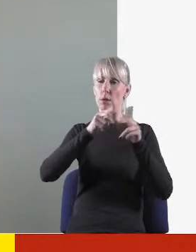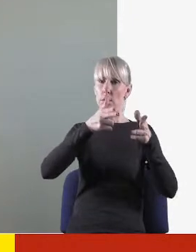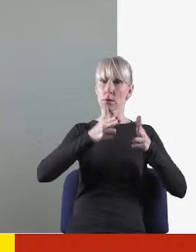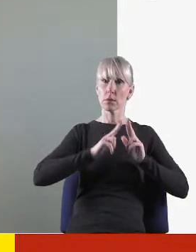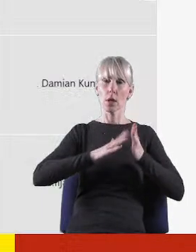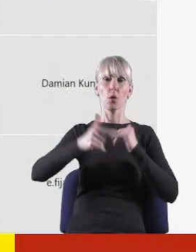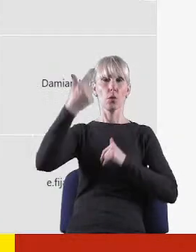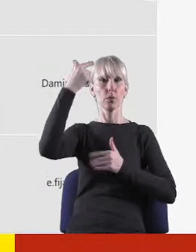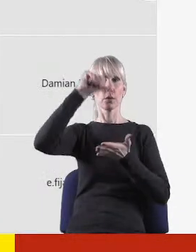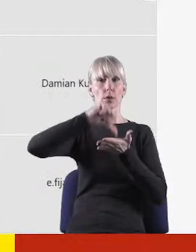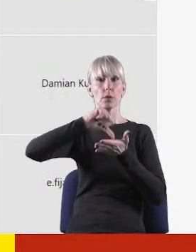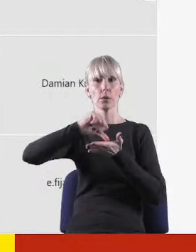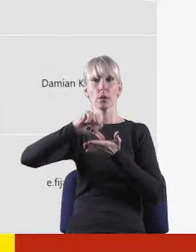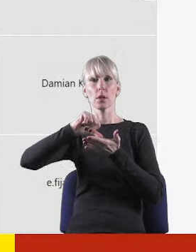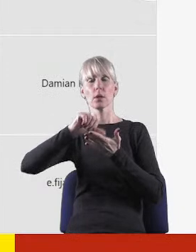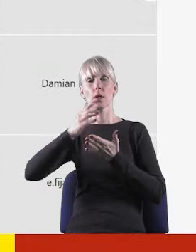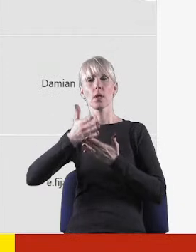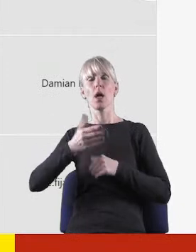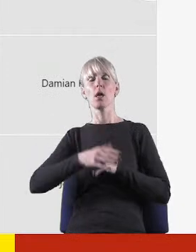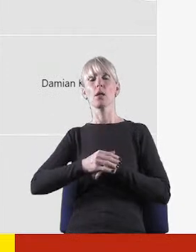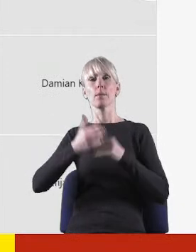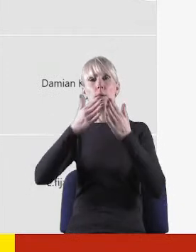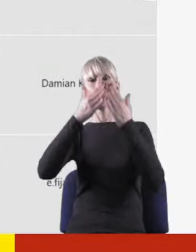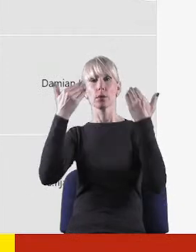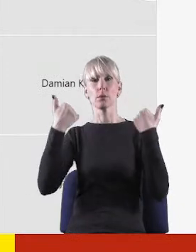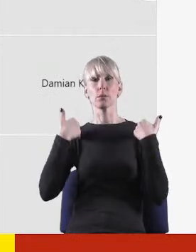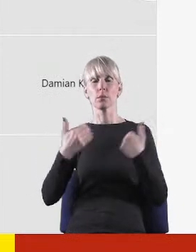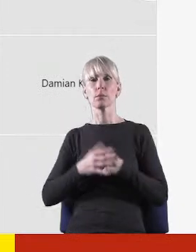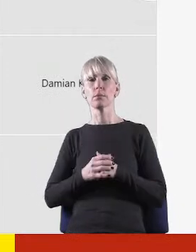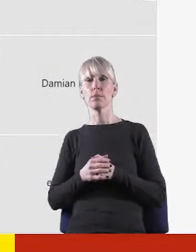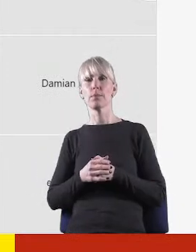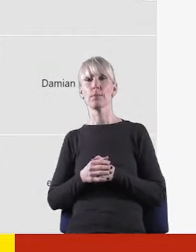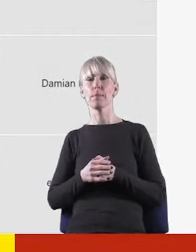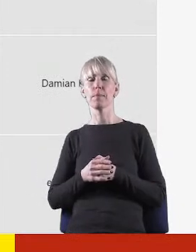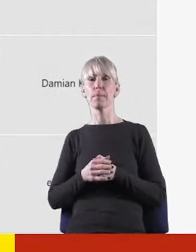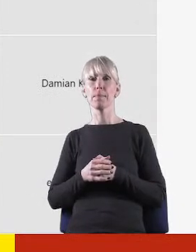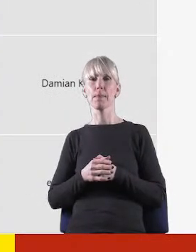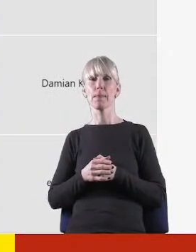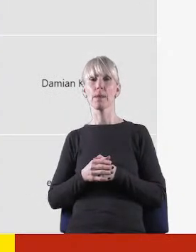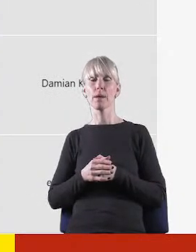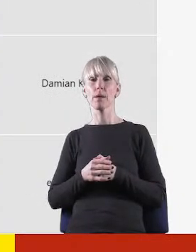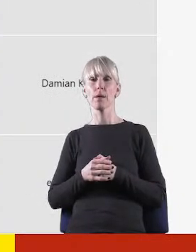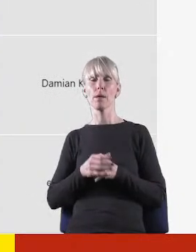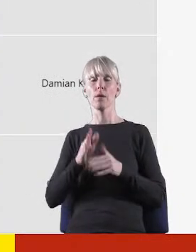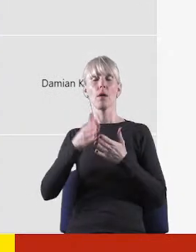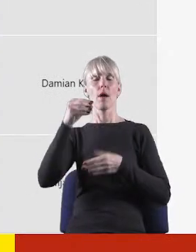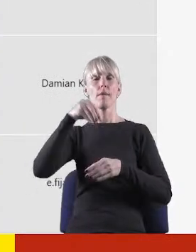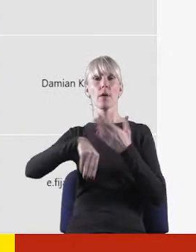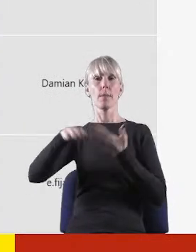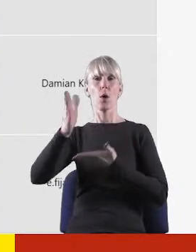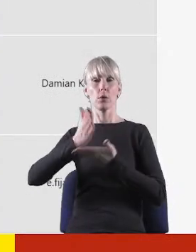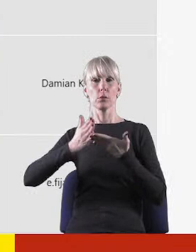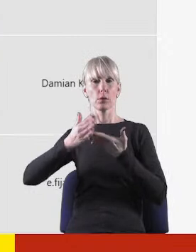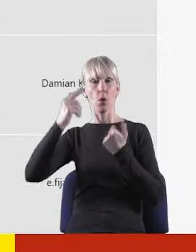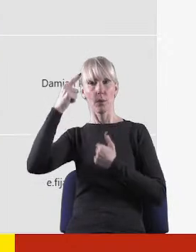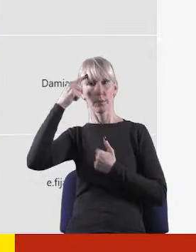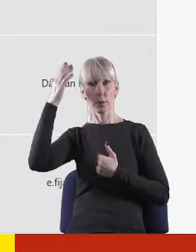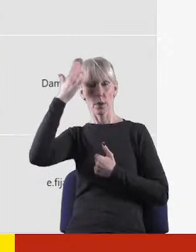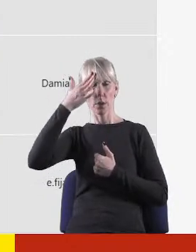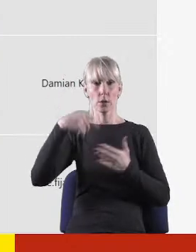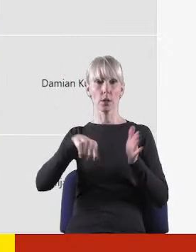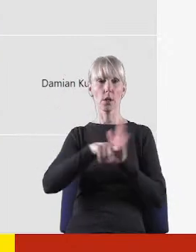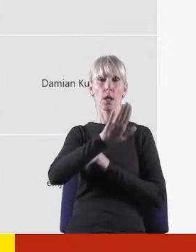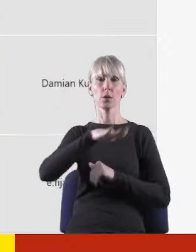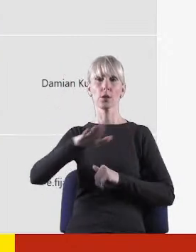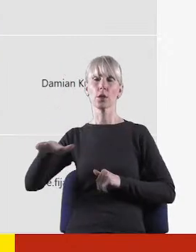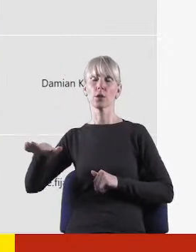Centralnym Szpitalu Klinicznym. Ale rzeczywiście gro tej opieki w ramach oddziałów, w ramach psychiatrii dla dzieci i